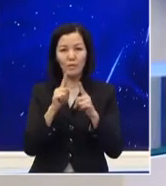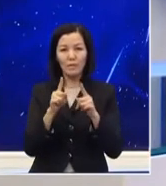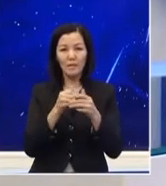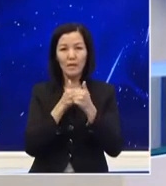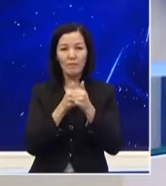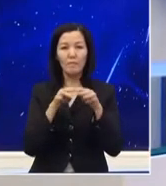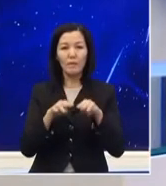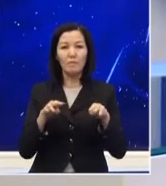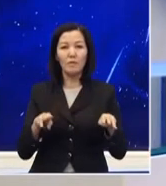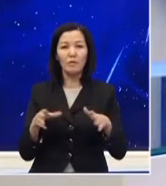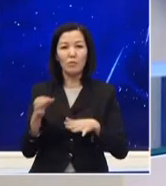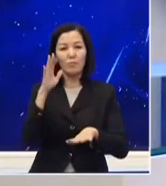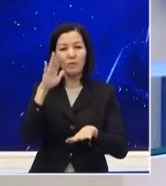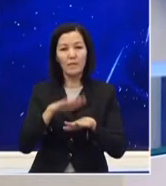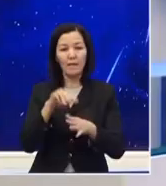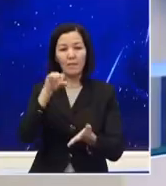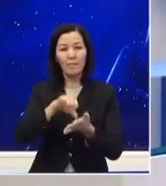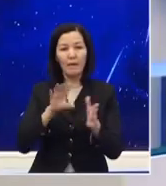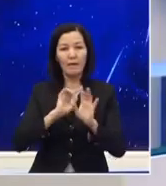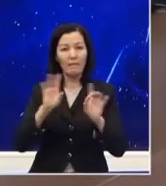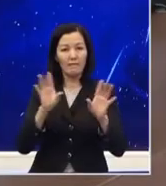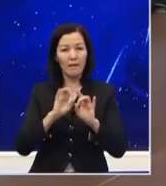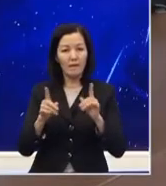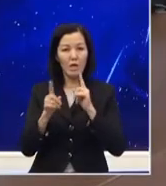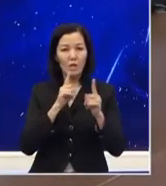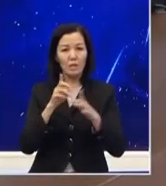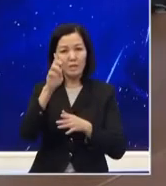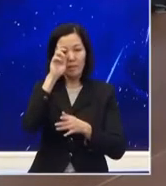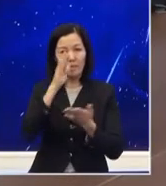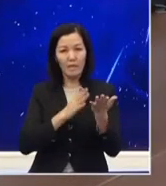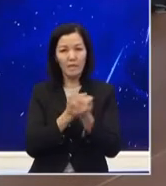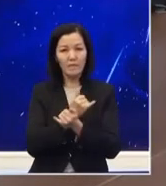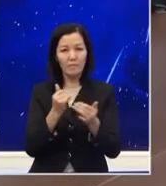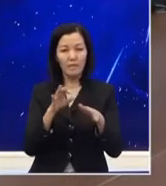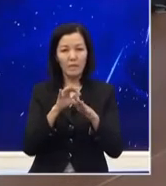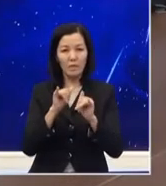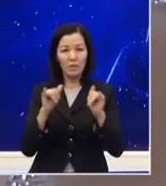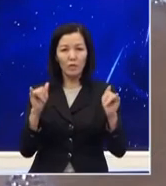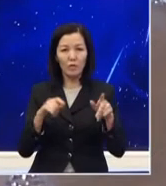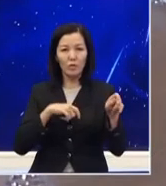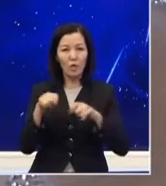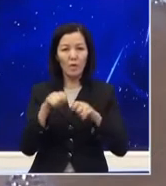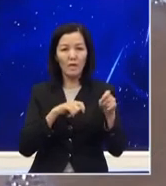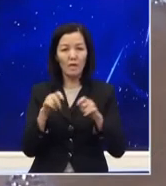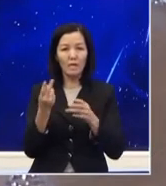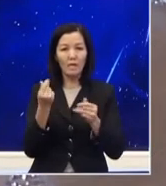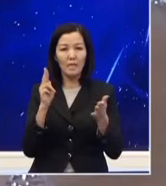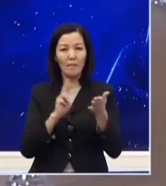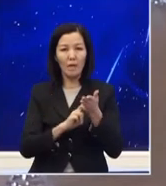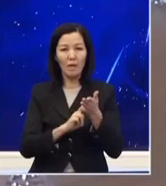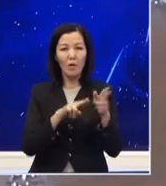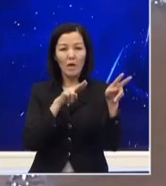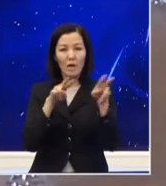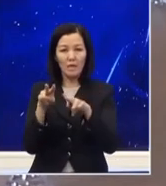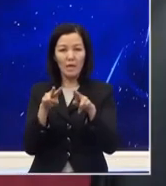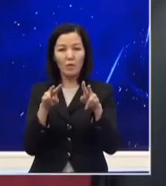премьер-министрге облыс әкімі Амандық Баталов баяндады. Селекторлық жиында мемлекеттік қызметтерді жетілдіру мен тауарларды таңбалау мен қадағалау